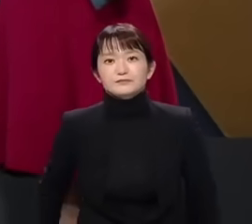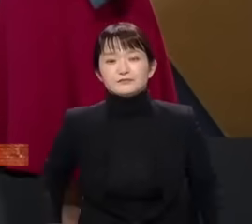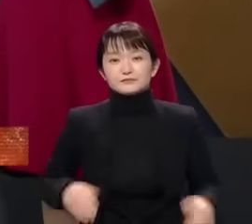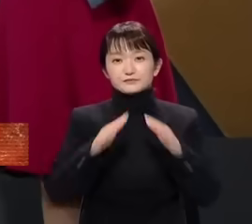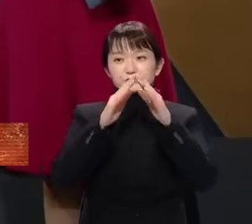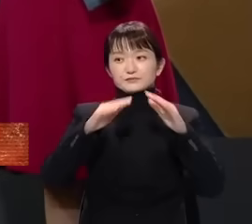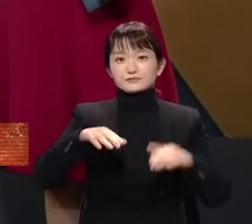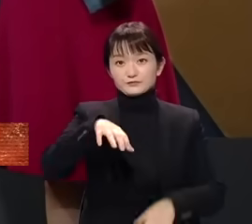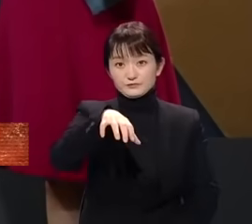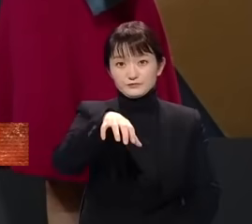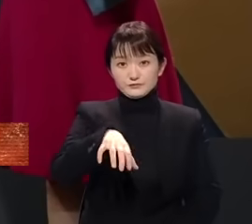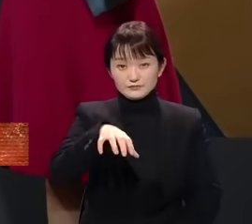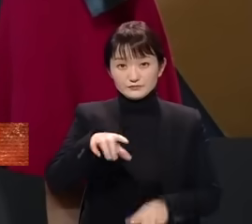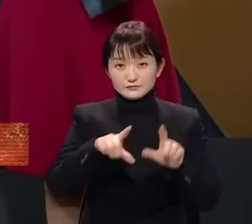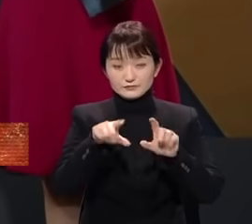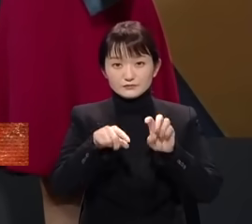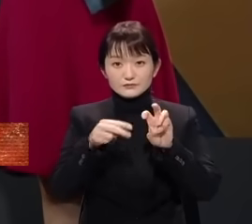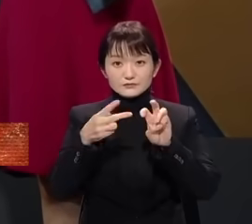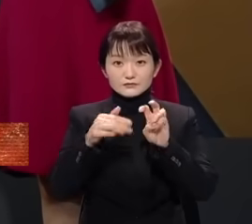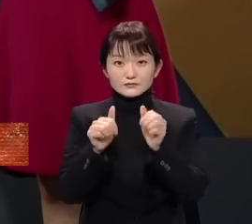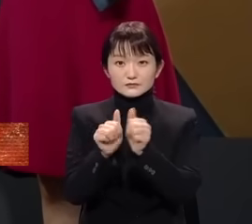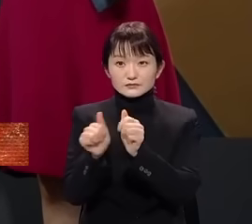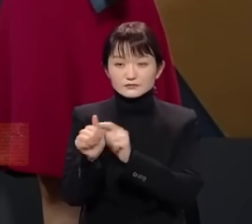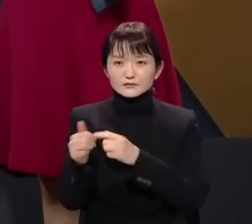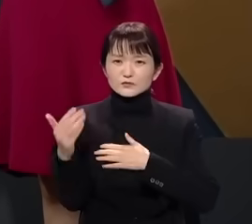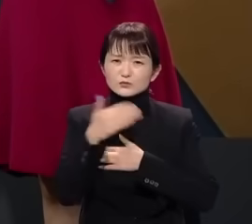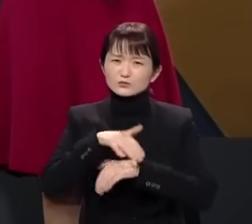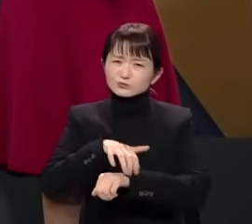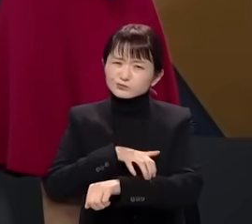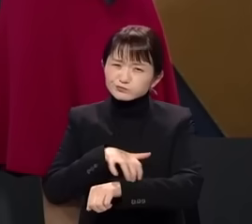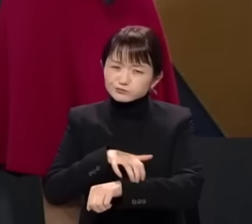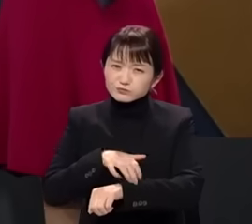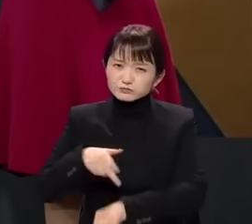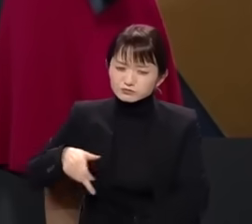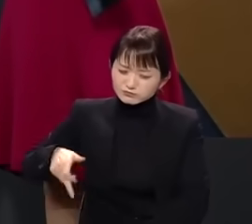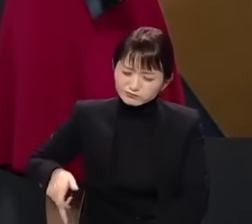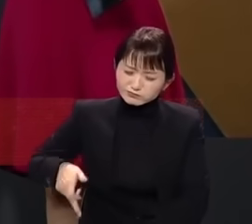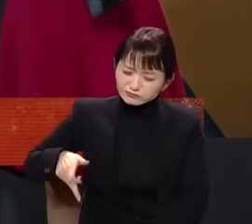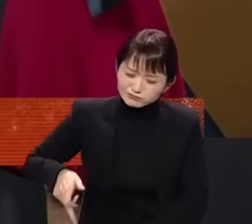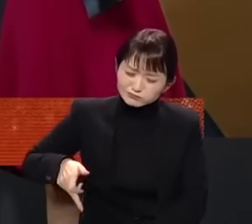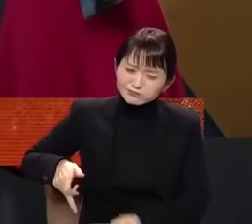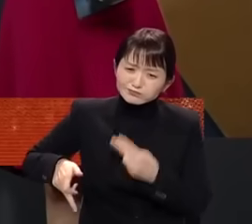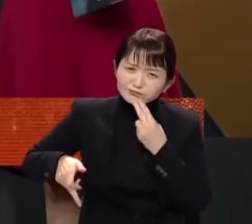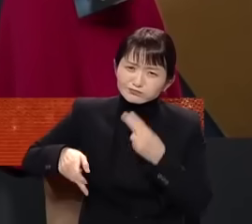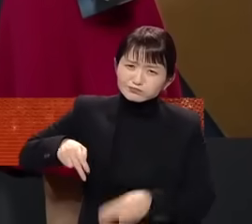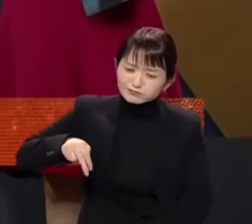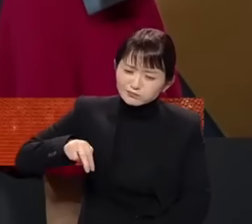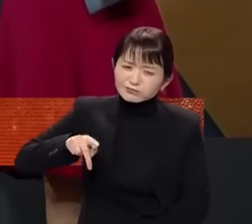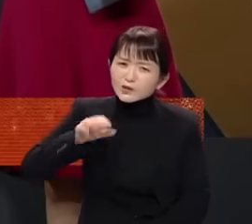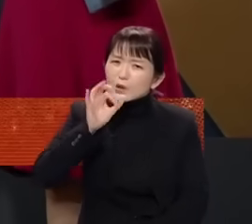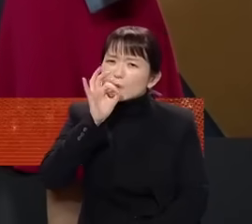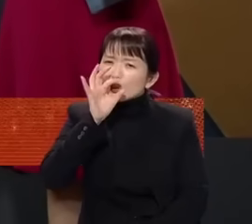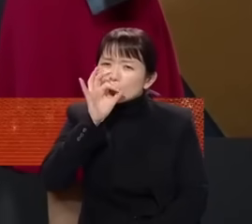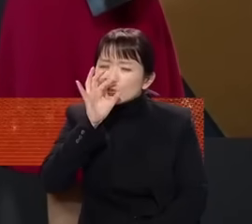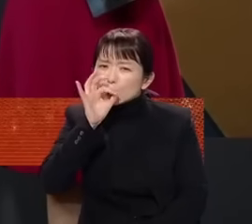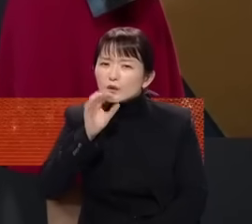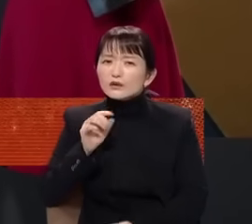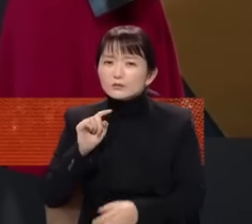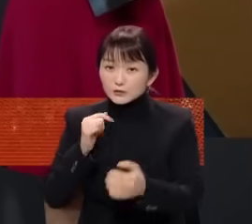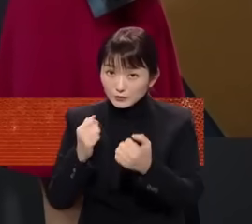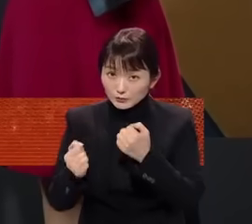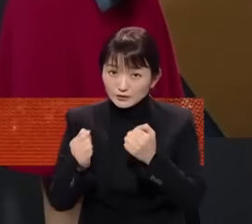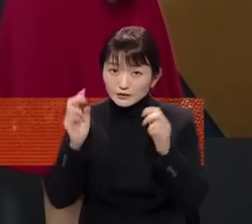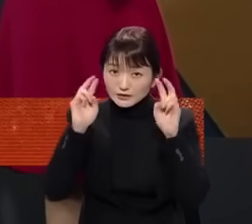전주에 사는 한 30대 남성. 신체 장애가 있어서 목발이 없으면 걷지 못하는데요. 그럼에도 직장 생활을